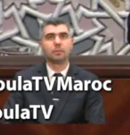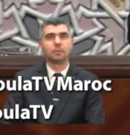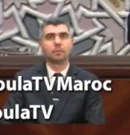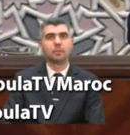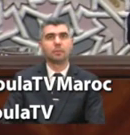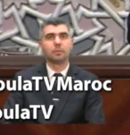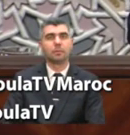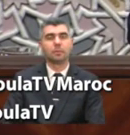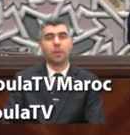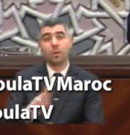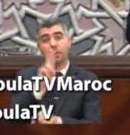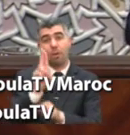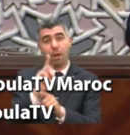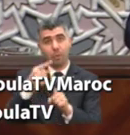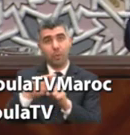فيه تعقيب إضافي؟